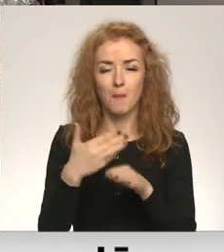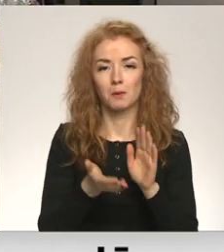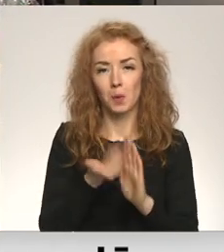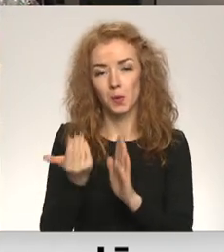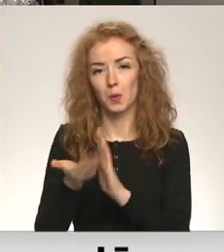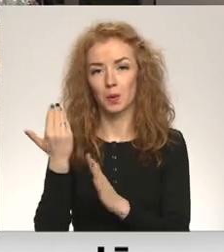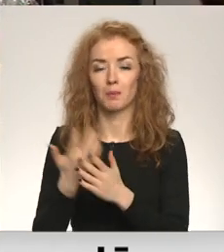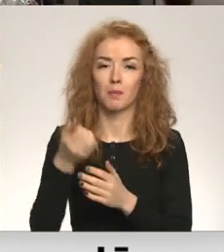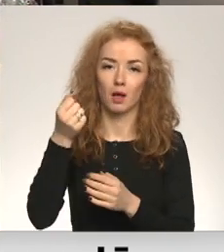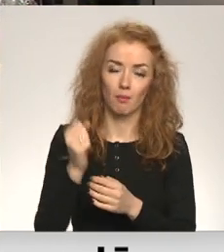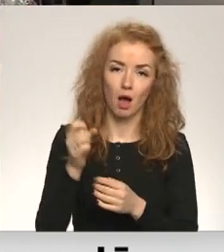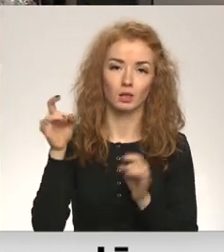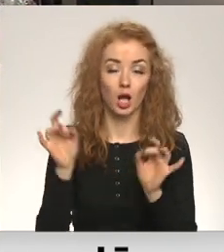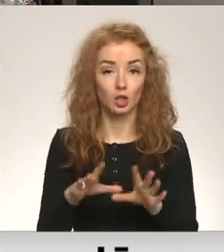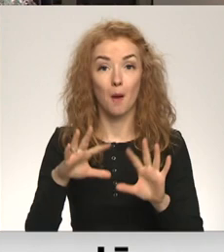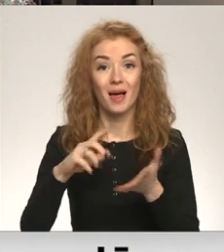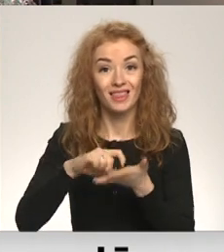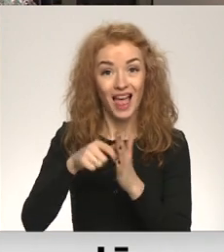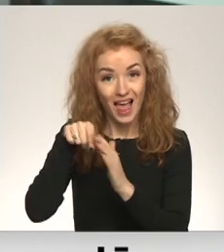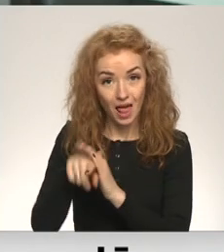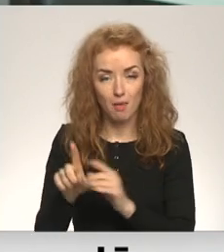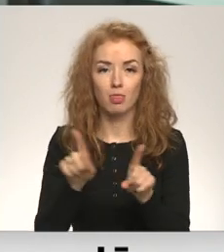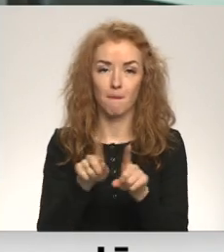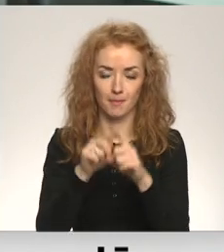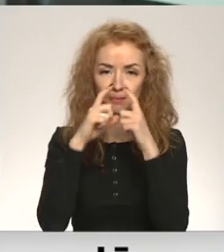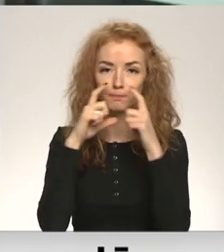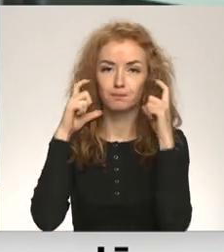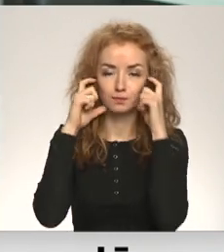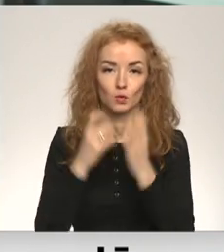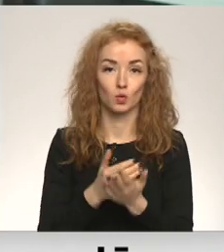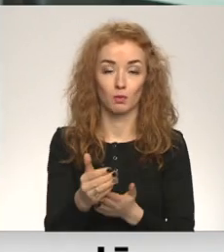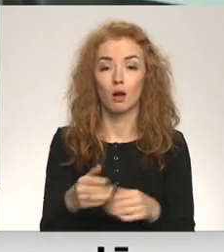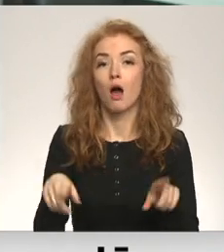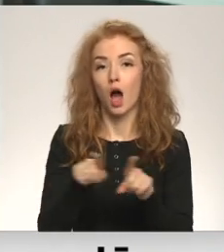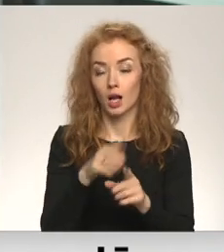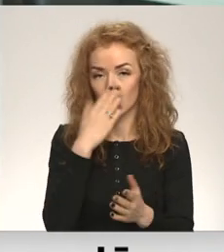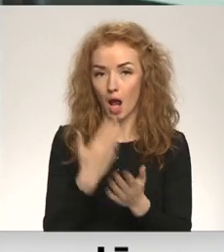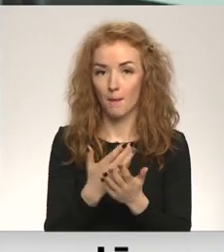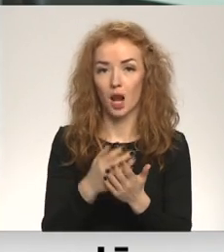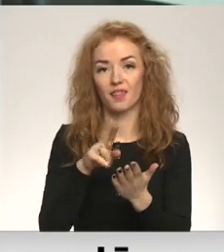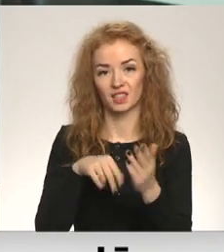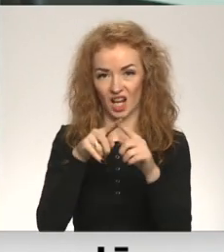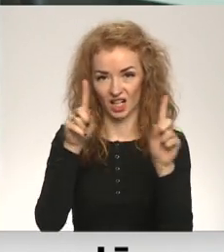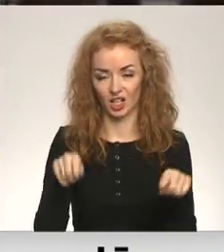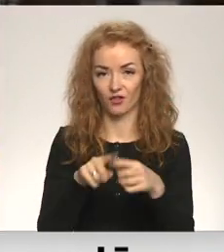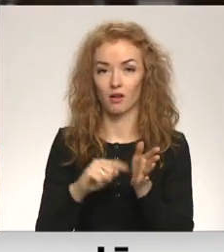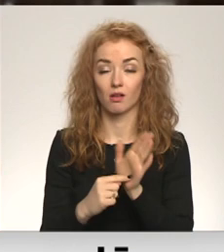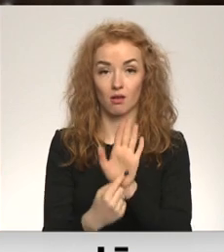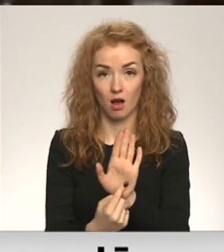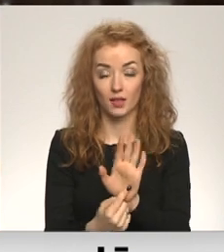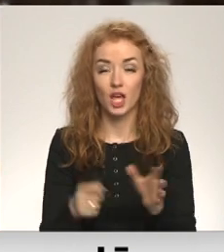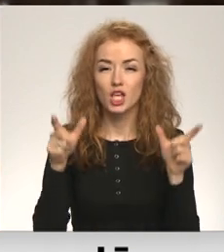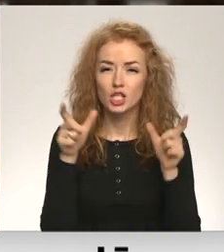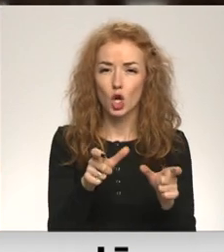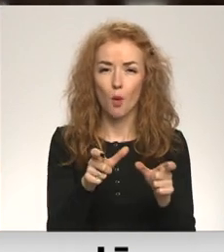un restorāniem, tomēr telpās joprojām būs jāvalkā maskas, un daudzos gadījumos būs jāuzrāda arī sertifikāti. Visi ierobežojumi tiks